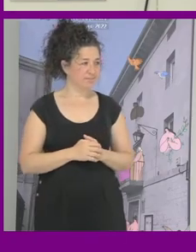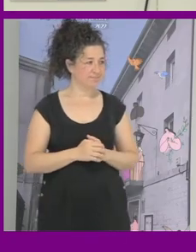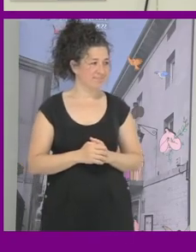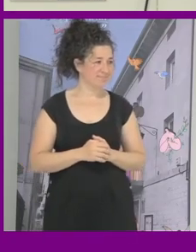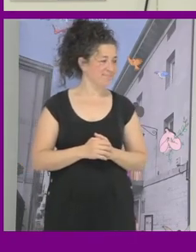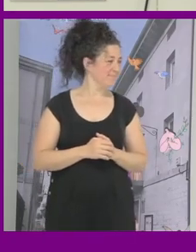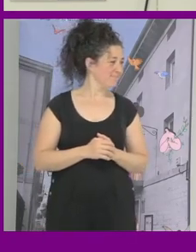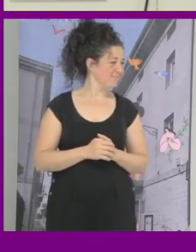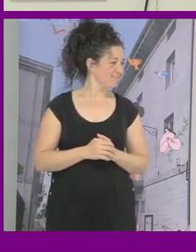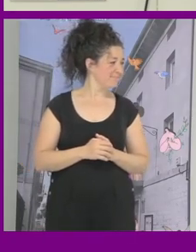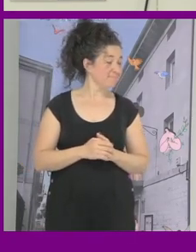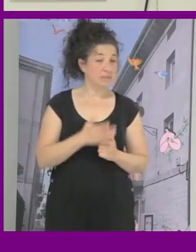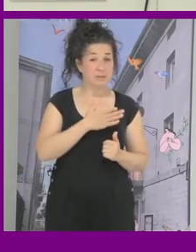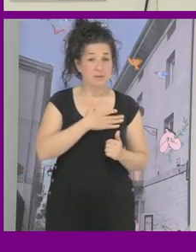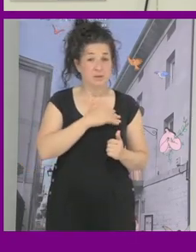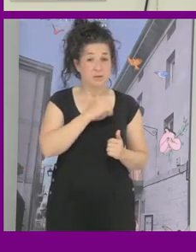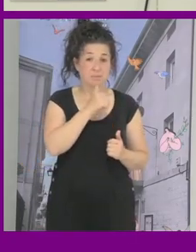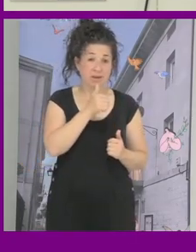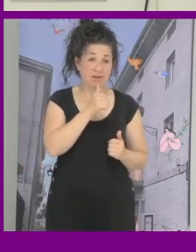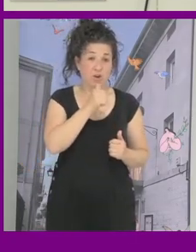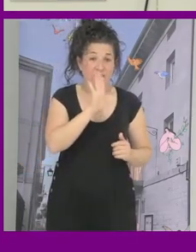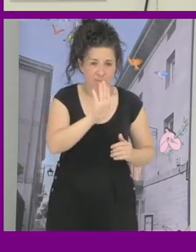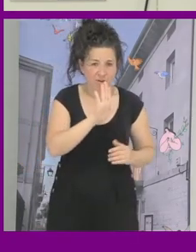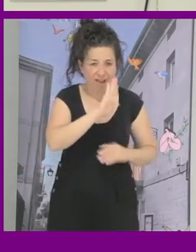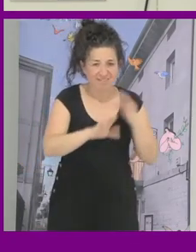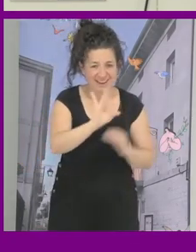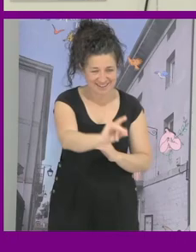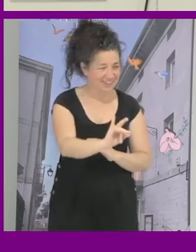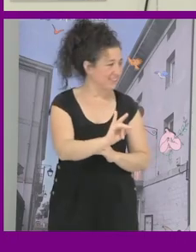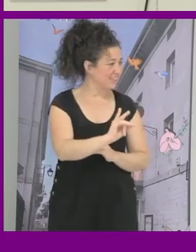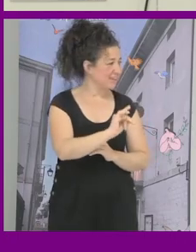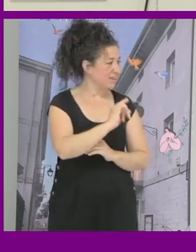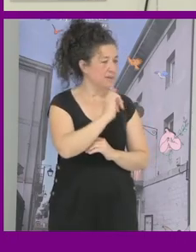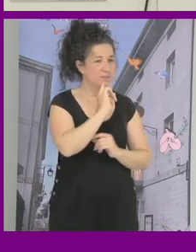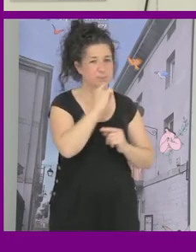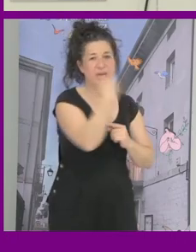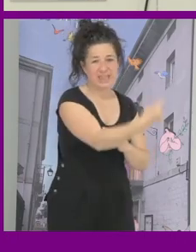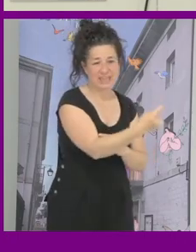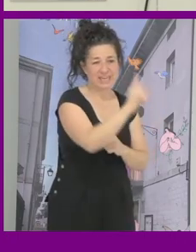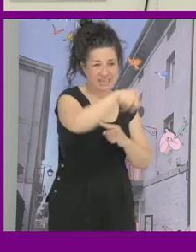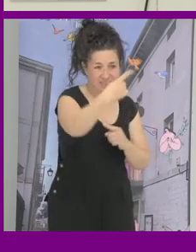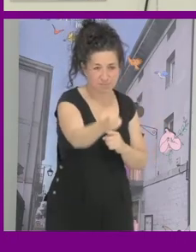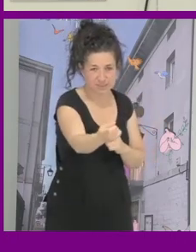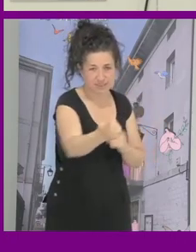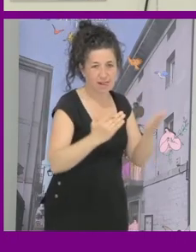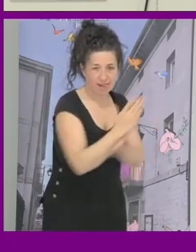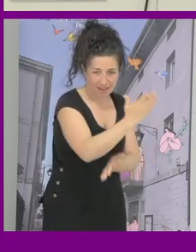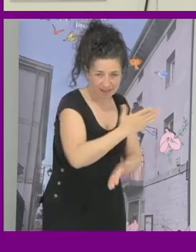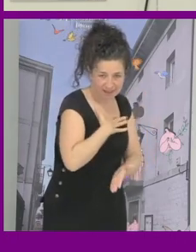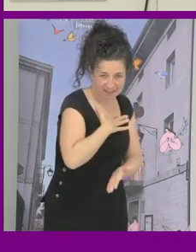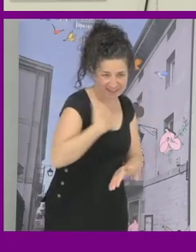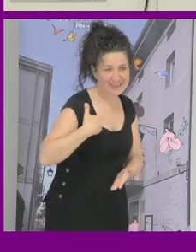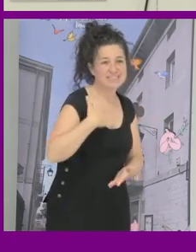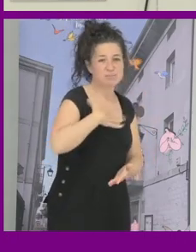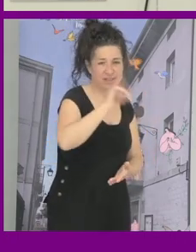Ez naiz aurreratu nahi, bueno, pues aurreratuko naiz. Eta gero zuek nahi behar usta zuen niri interrumpidu, pues bebai. O sea,